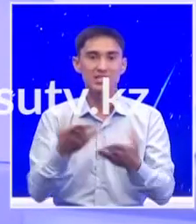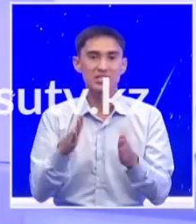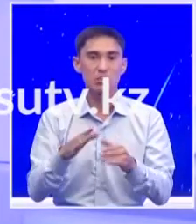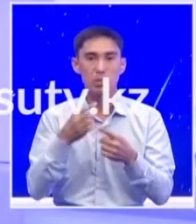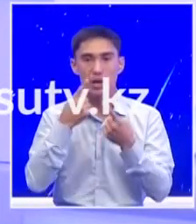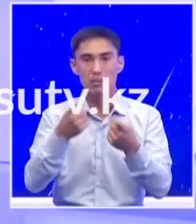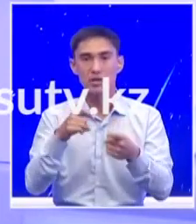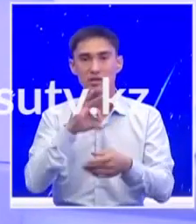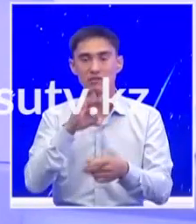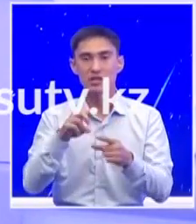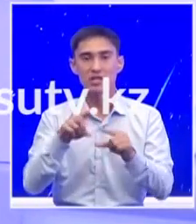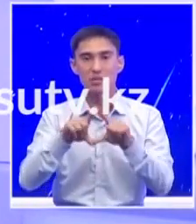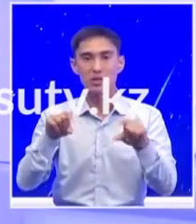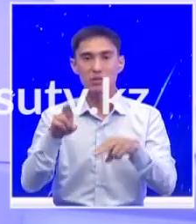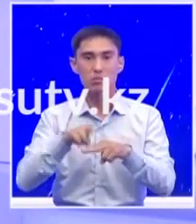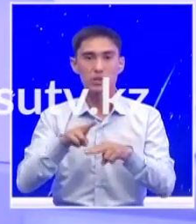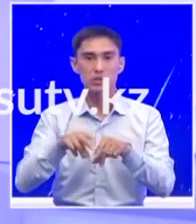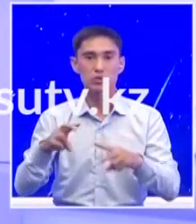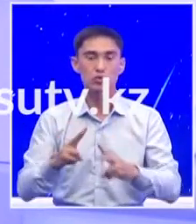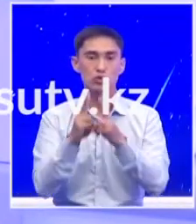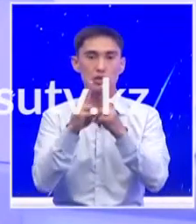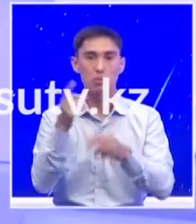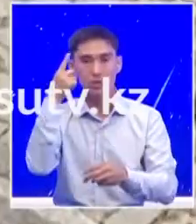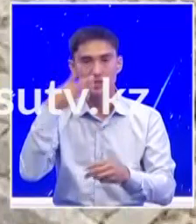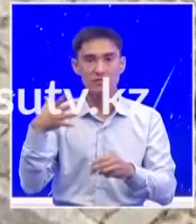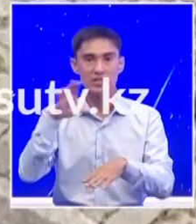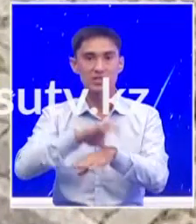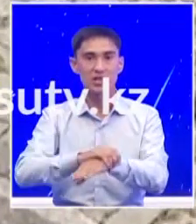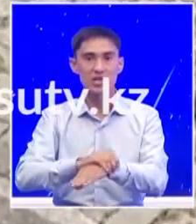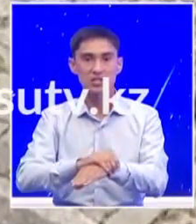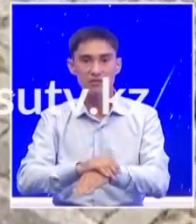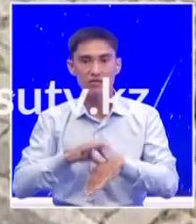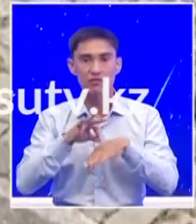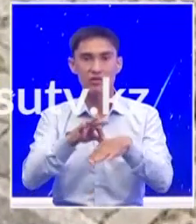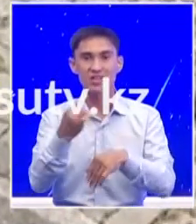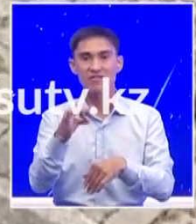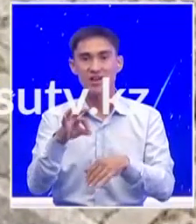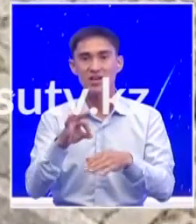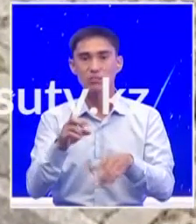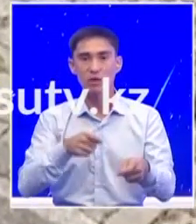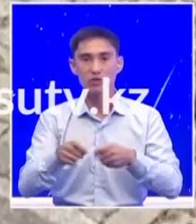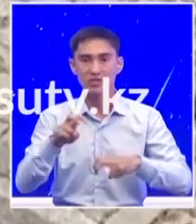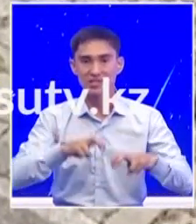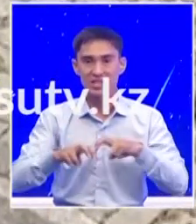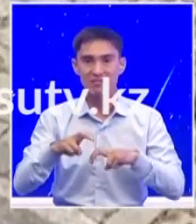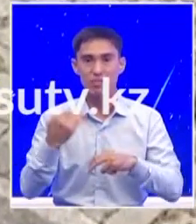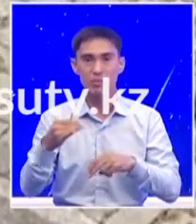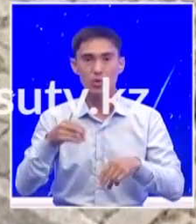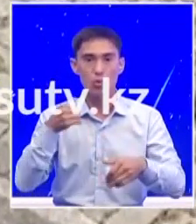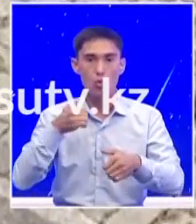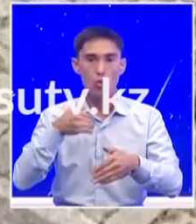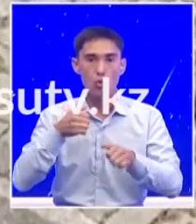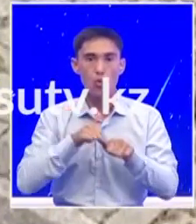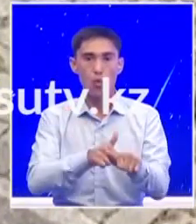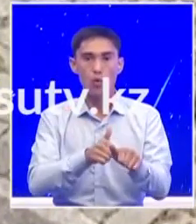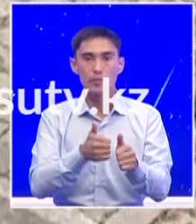Инцидент прокомментировали в департаменте полиции Нур-Султана. Подозреваемый задержан и водворен в ВВС. Проводится расследование. Помимо